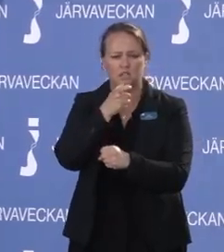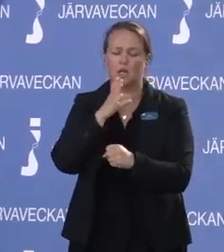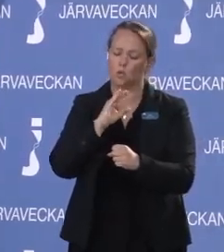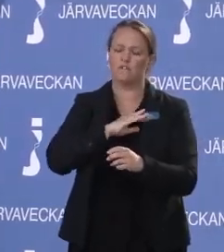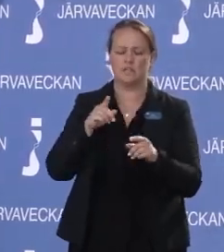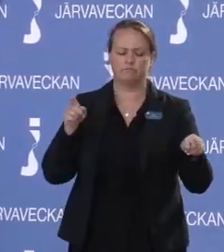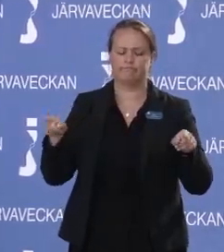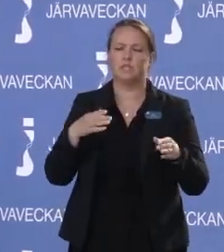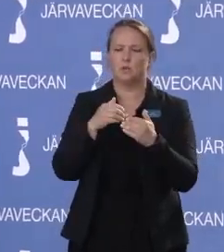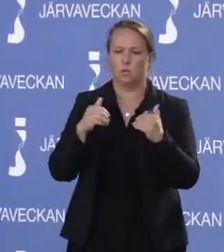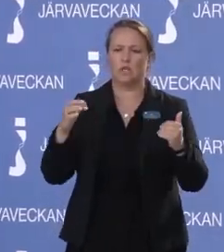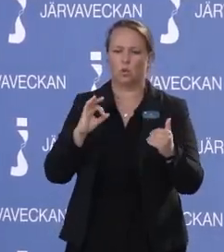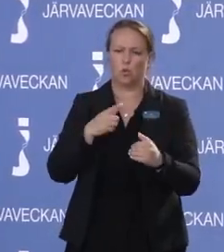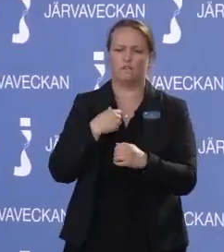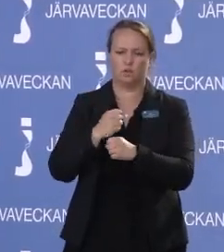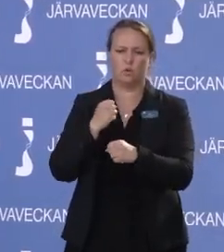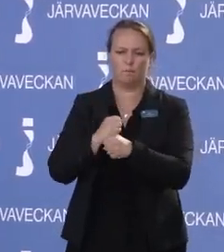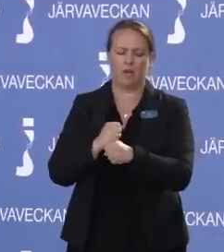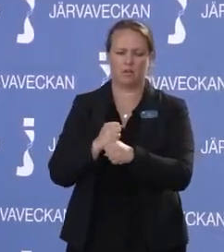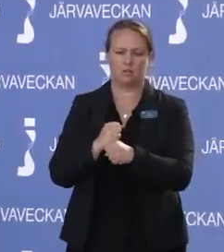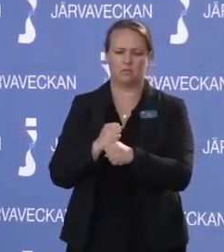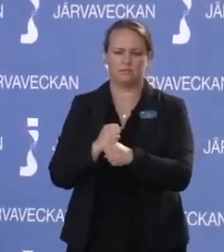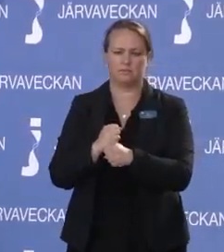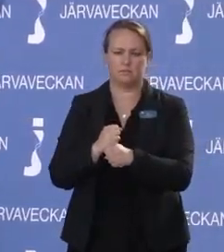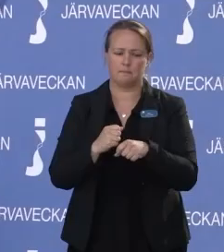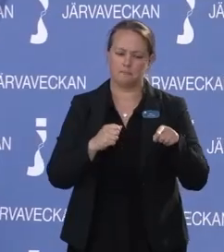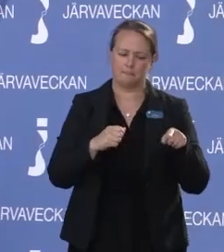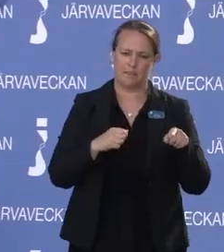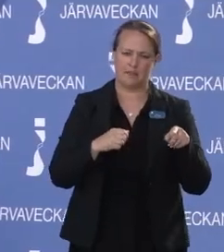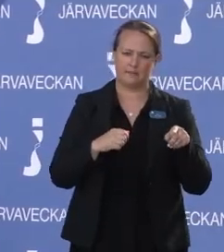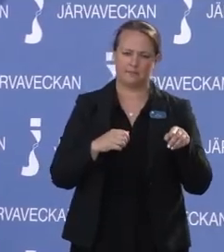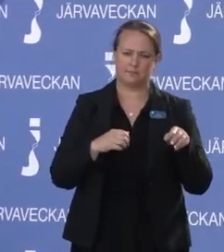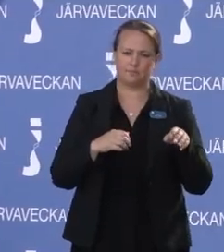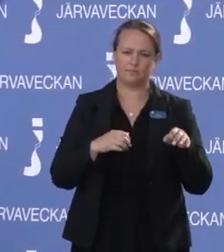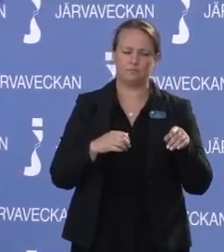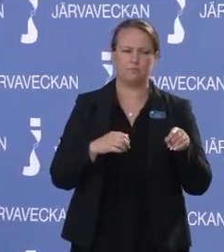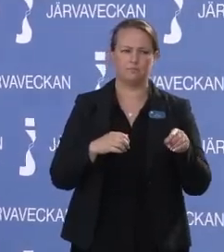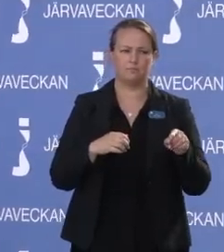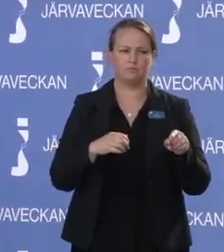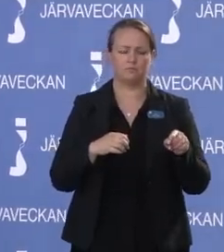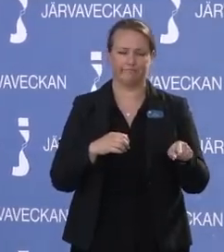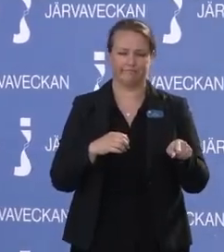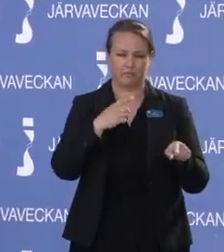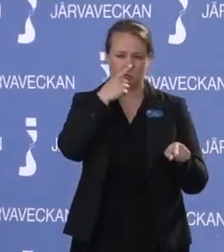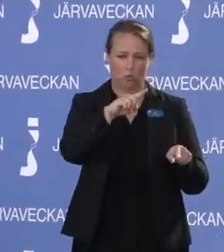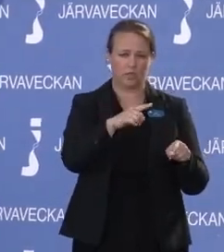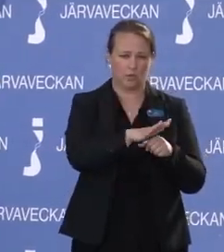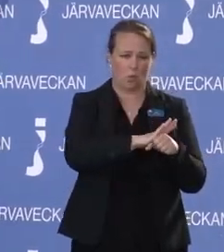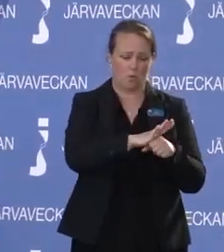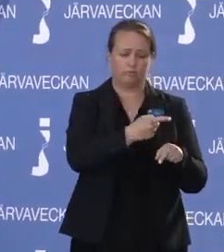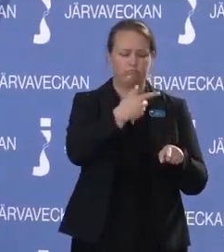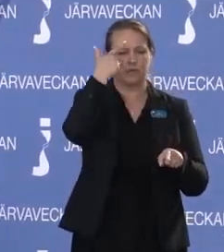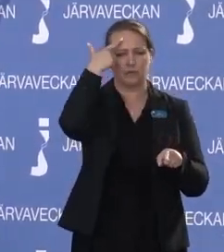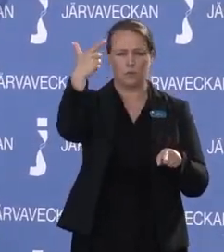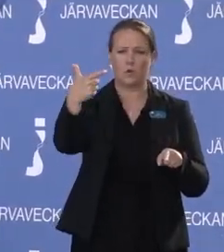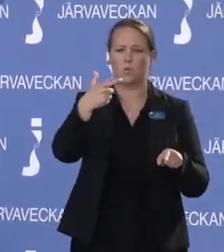man tror i utsatta områden och i allmänheten i stort. Man tror i större utsträckning att journalister får skriva vad de vill i utsatta områden